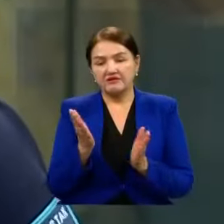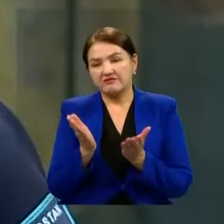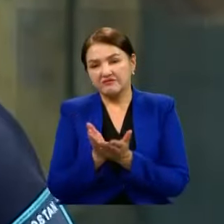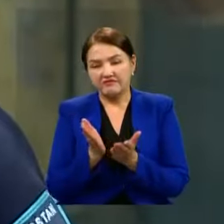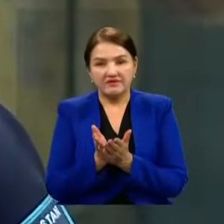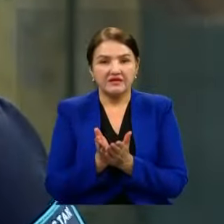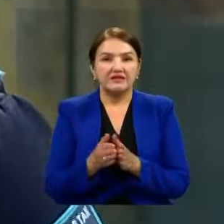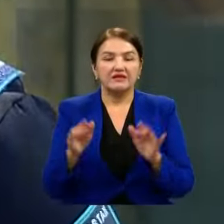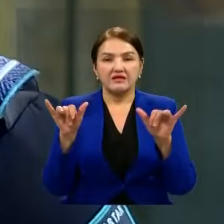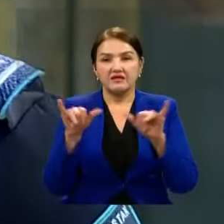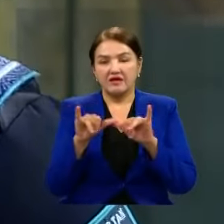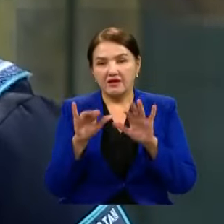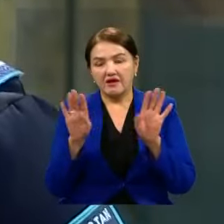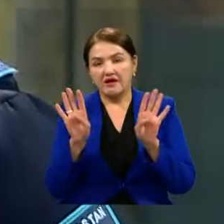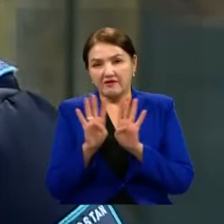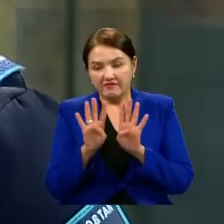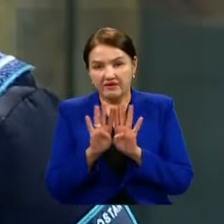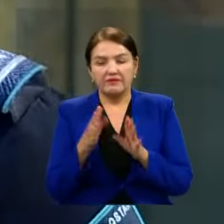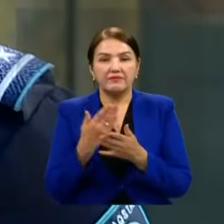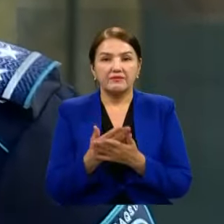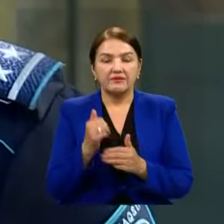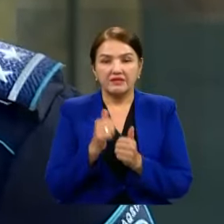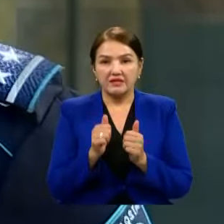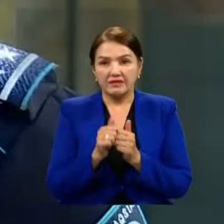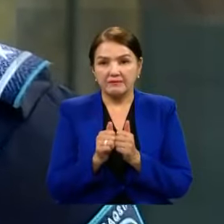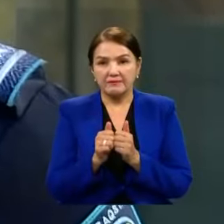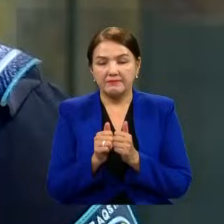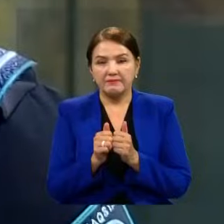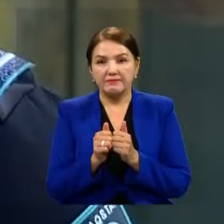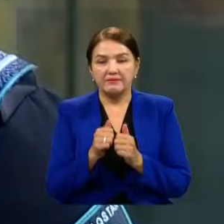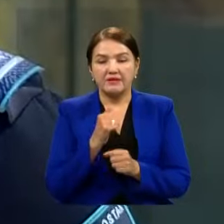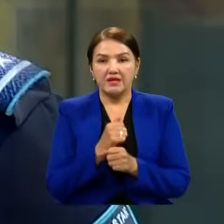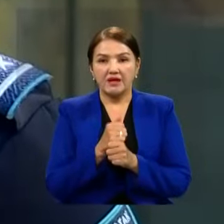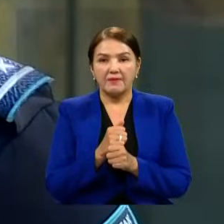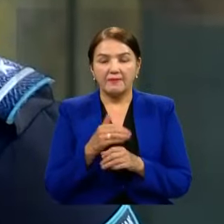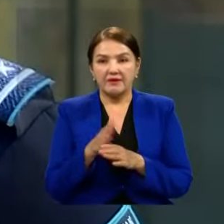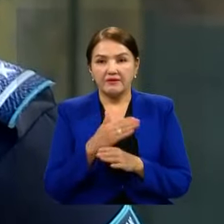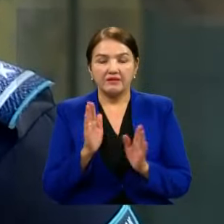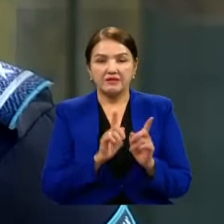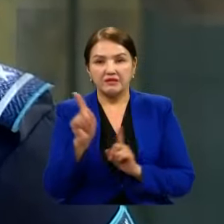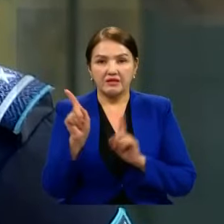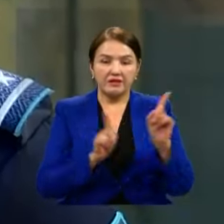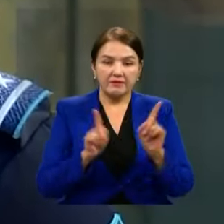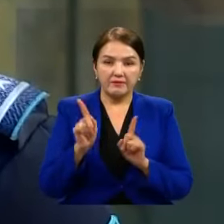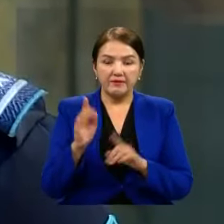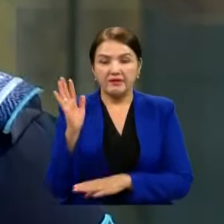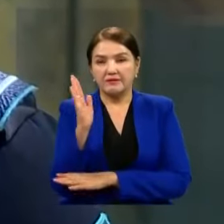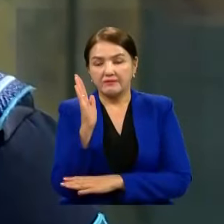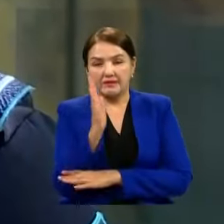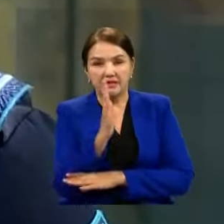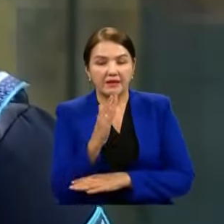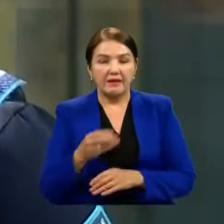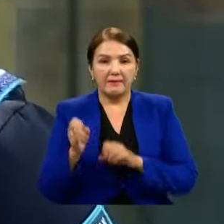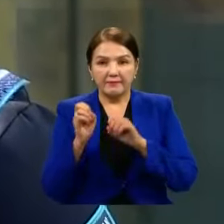шкафы и, соответственно, в частных секторах делают обрезки в деревьях. И остаток деревьев